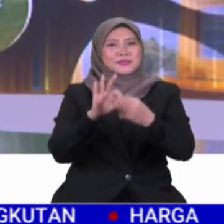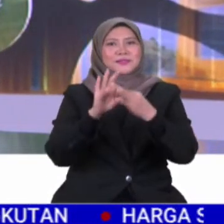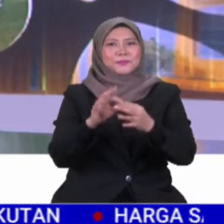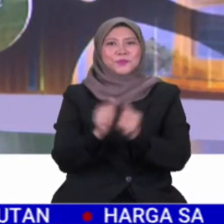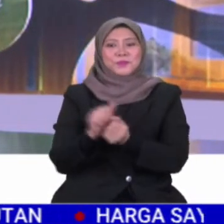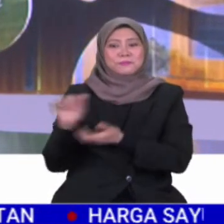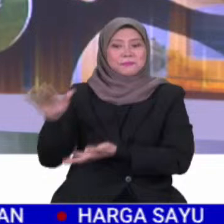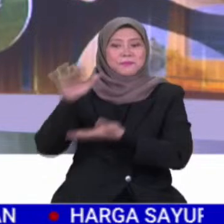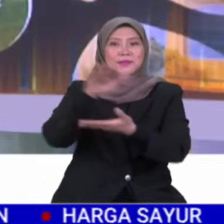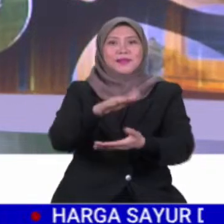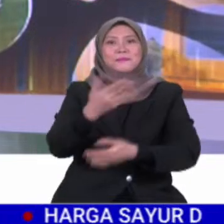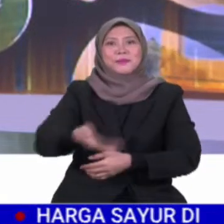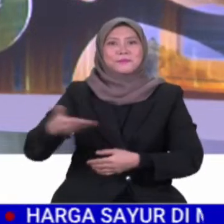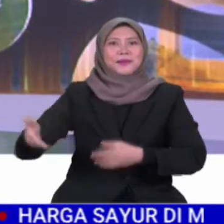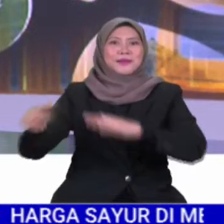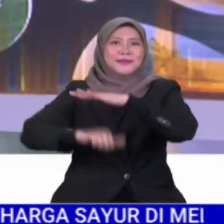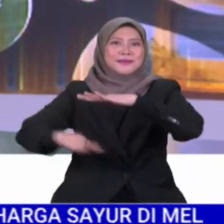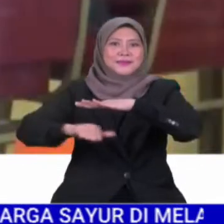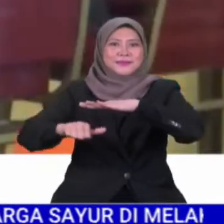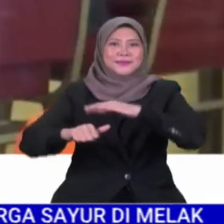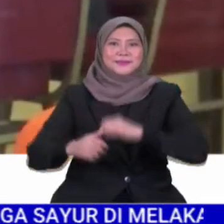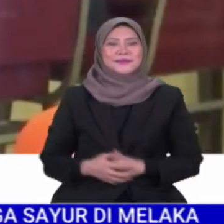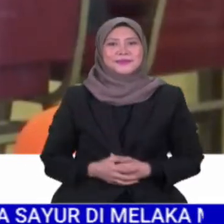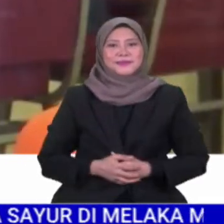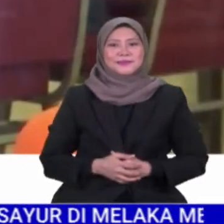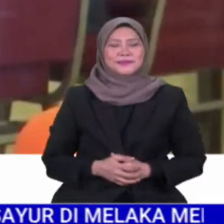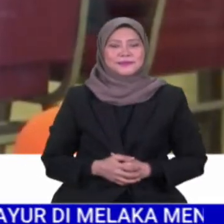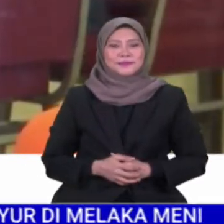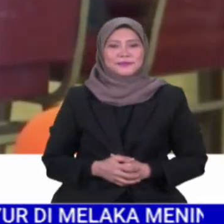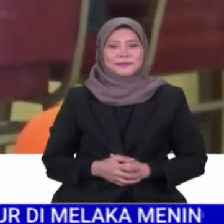kerjasama pembekal barangan asas.